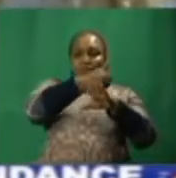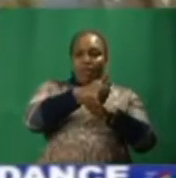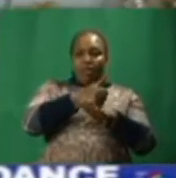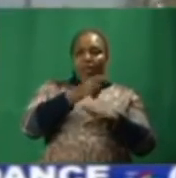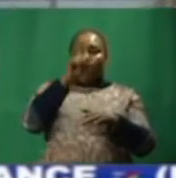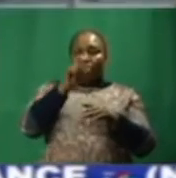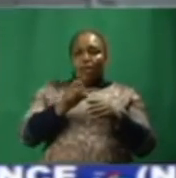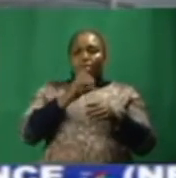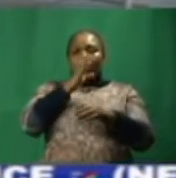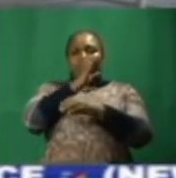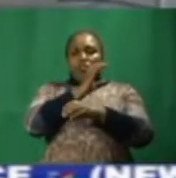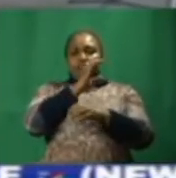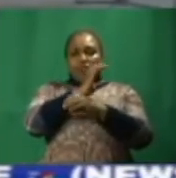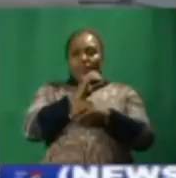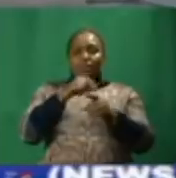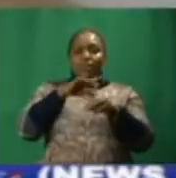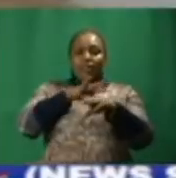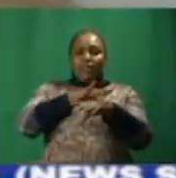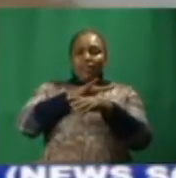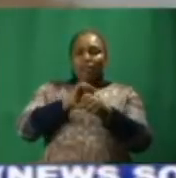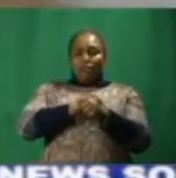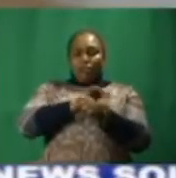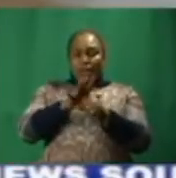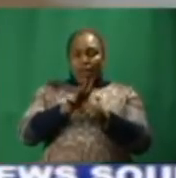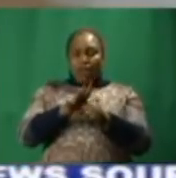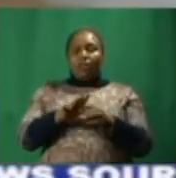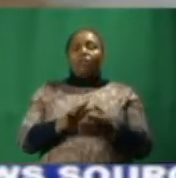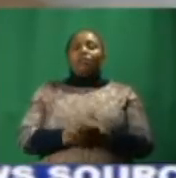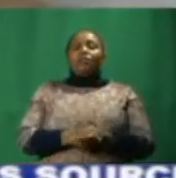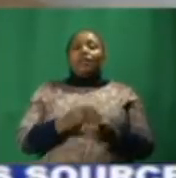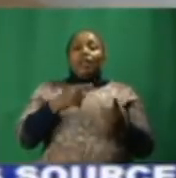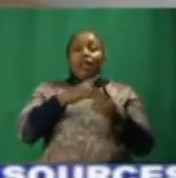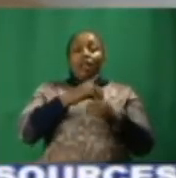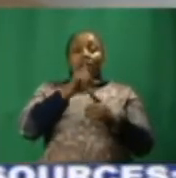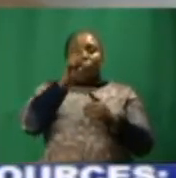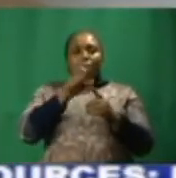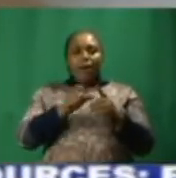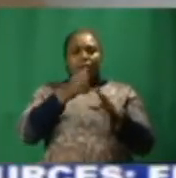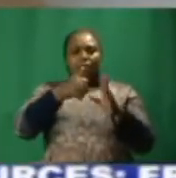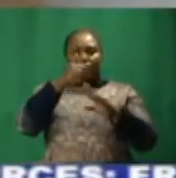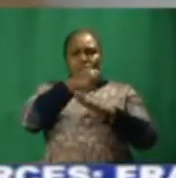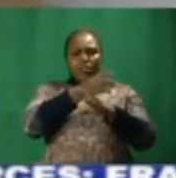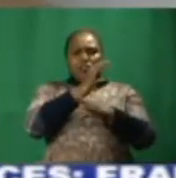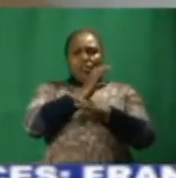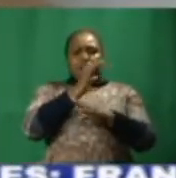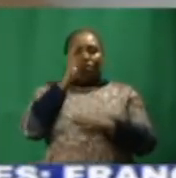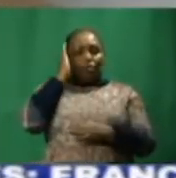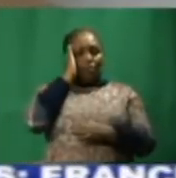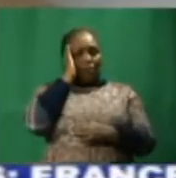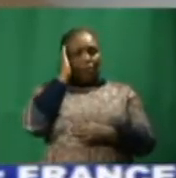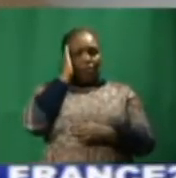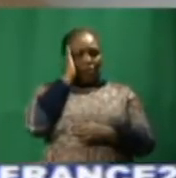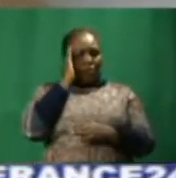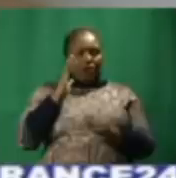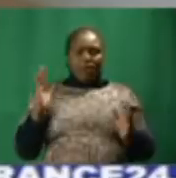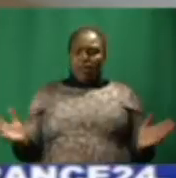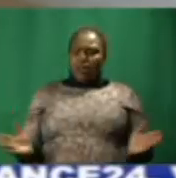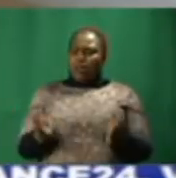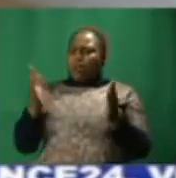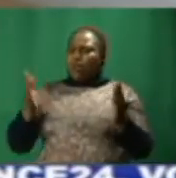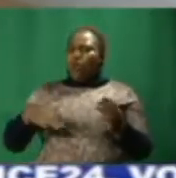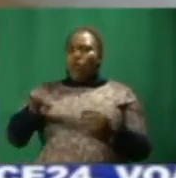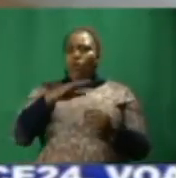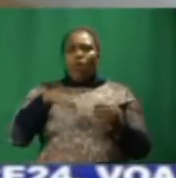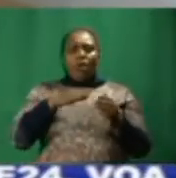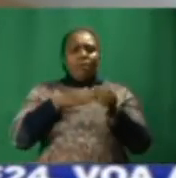lelibuke umkhuhlane iCOVID-19 umbishabhi Samson Hlatshwayo akhulumisana nalomsakade elicingweni ukukhuthaza bonke baholi ukuthi